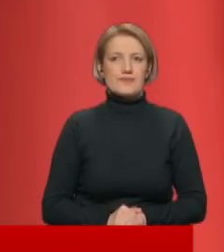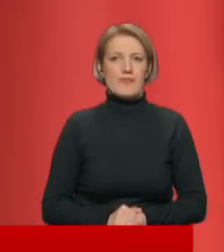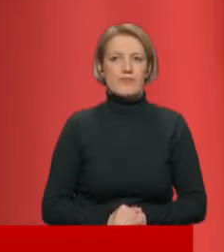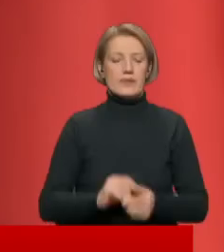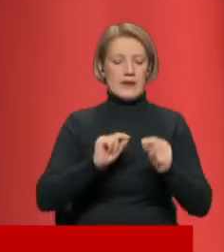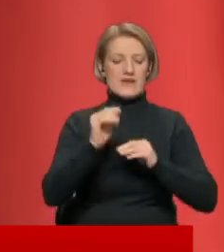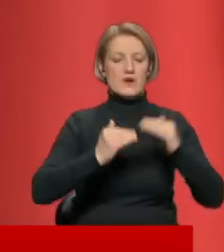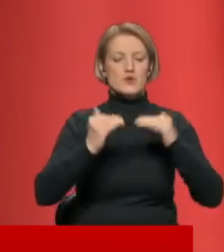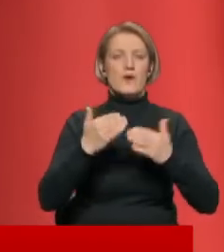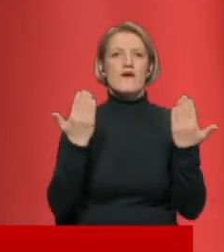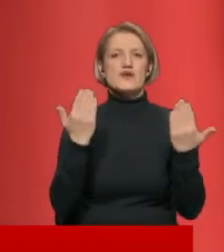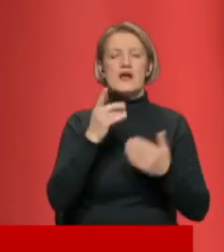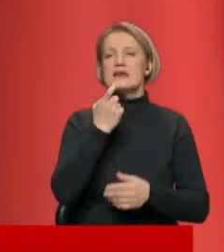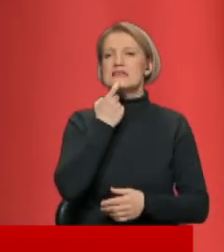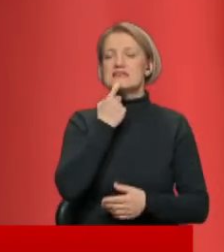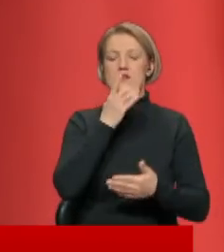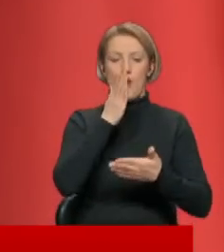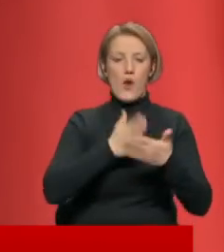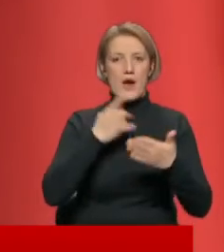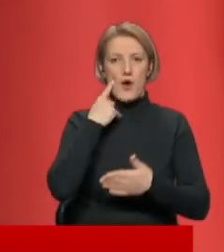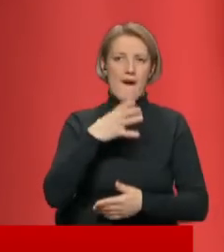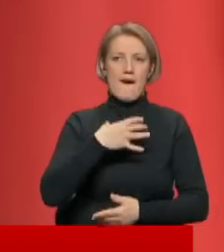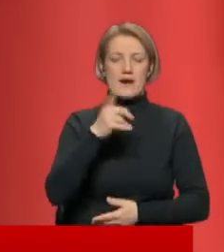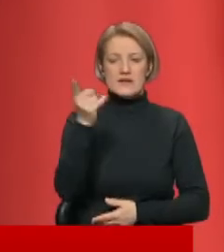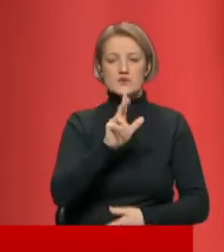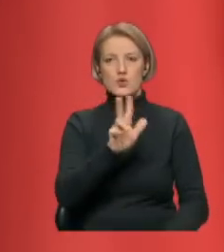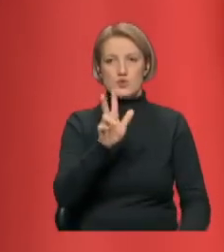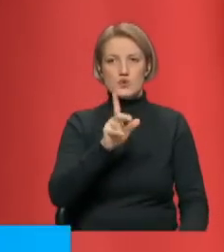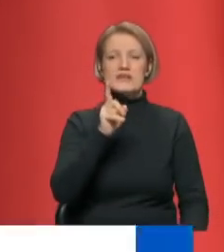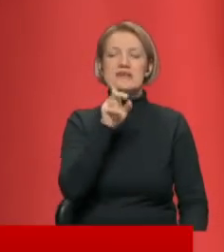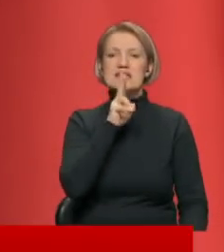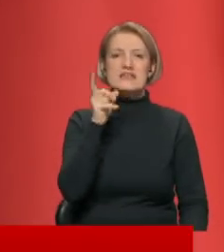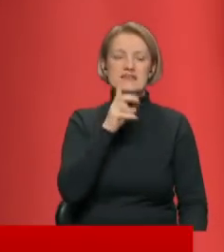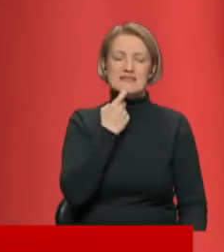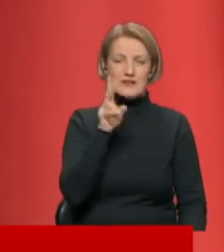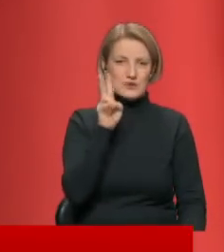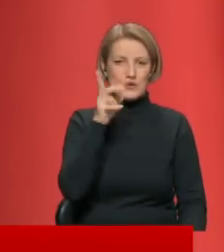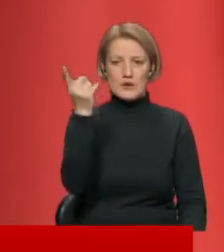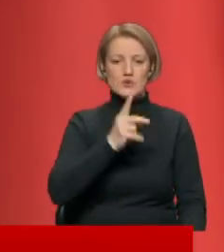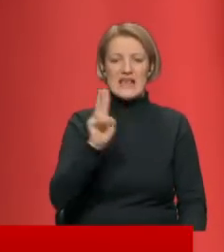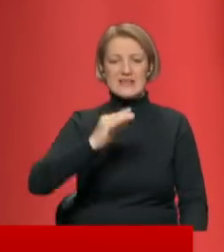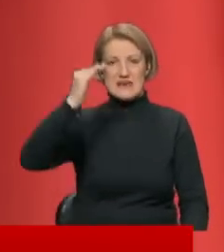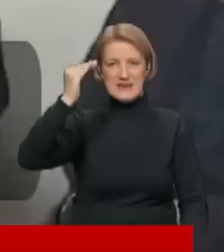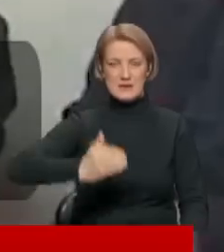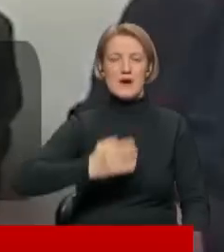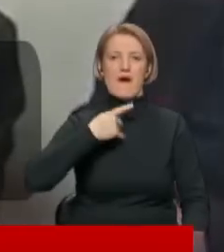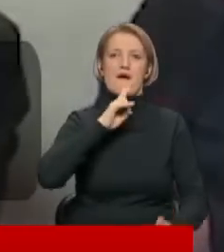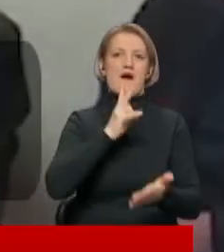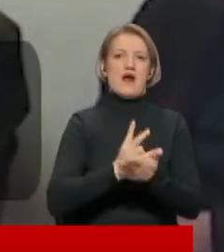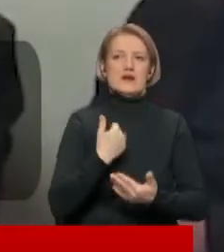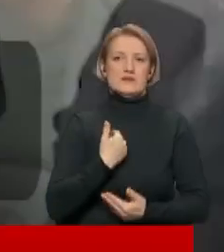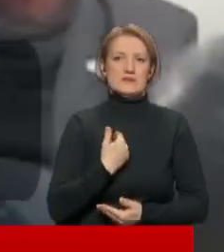radyasyonu İnşallah yıl ortasında yüzde otuzlu yıl sonunda %20 rakamlara indirmekte kararlıyız